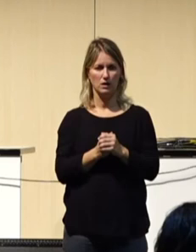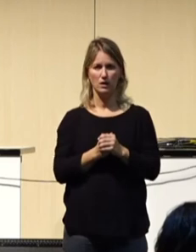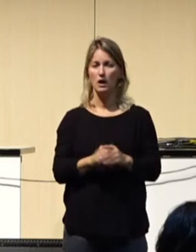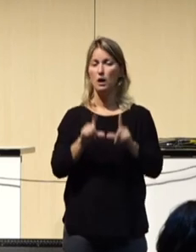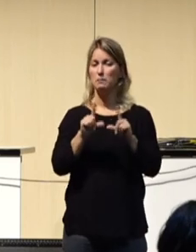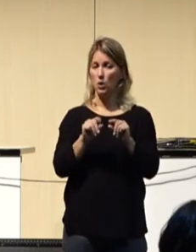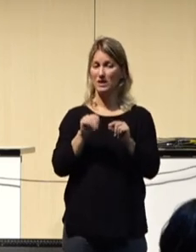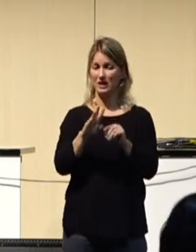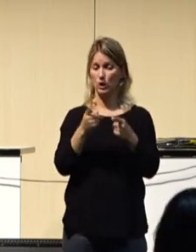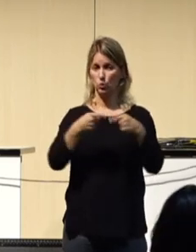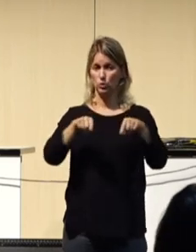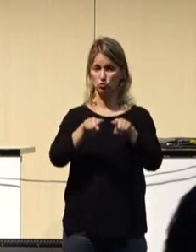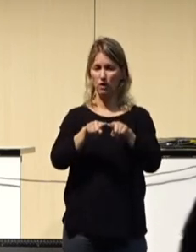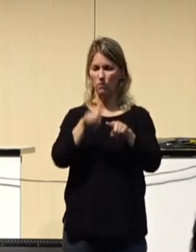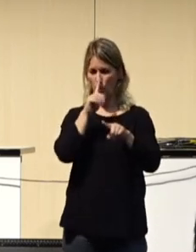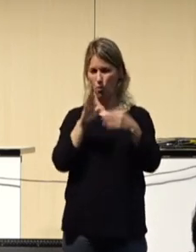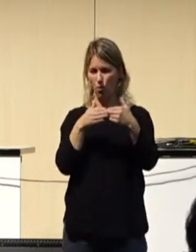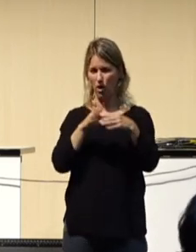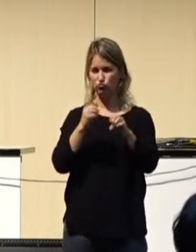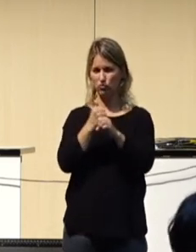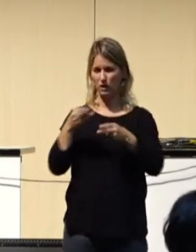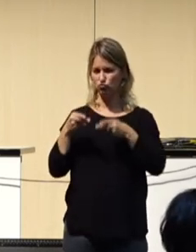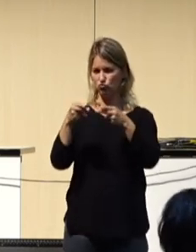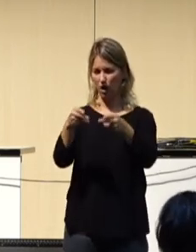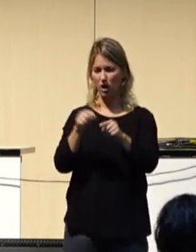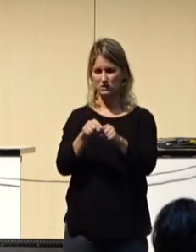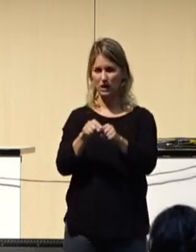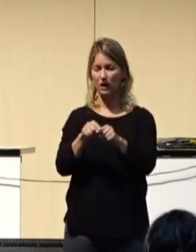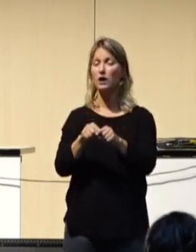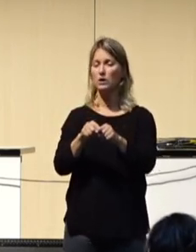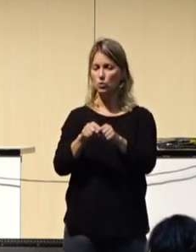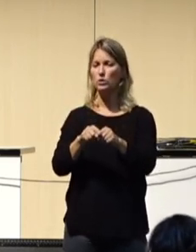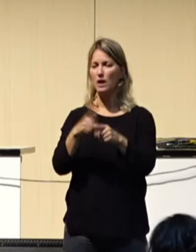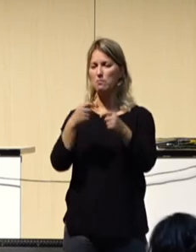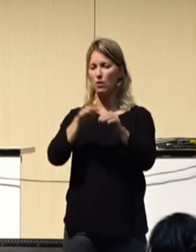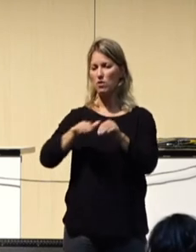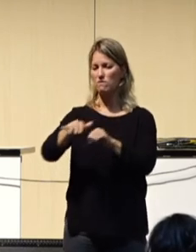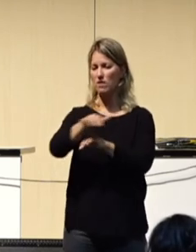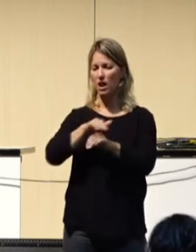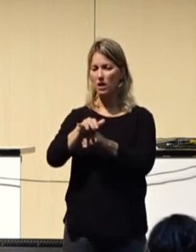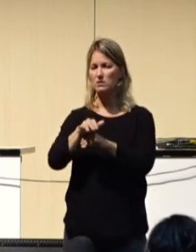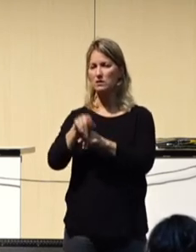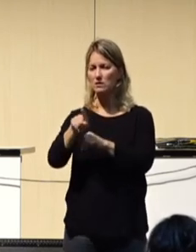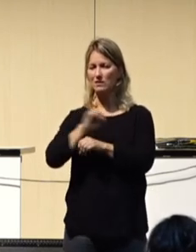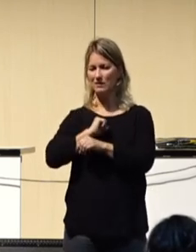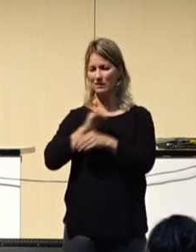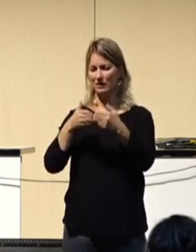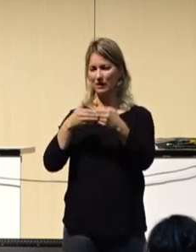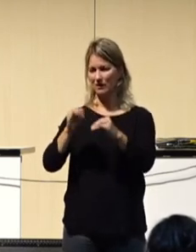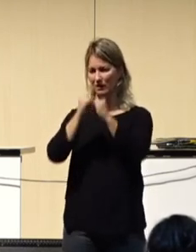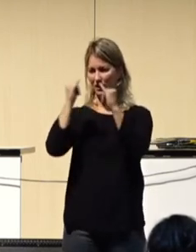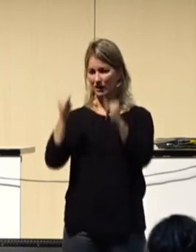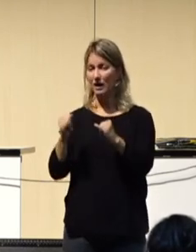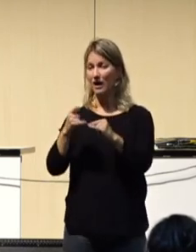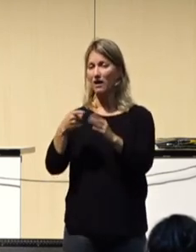genannten Grundstücks eine Verlegung der Steinstraße und die Ausweisung eines Baufeldes für kulturelle Einrichtungen und die Schaffung eines Vorplatzes zu